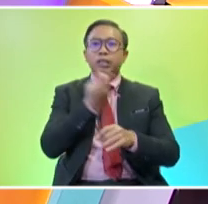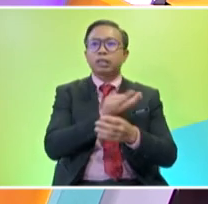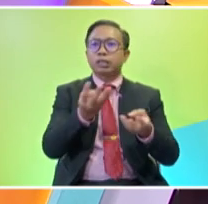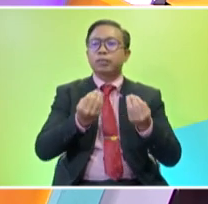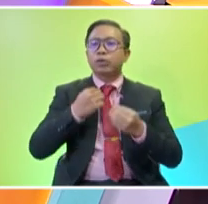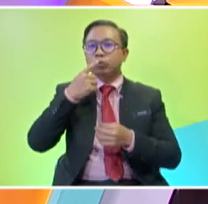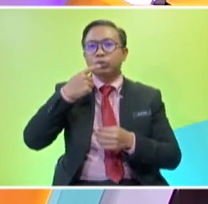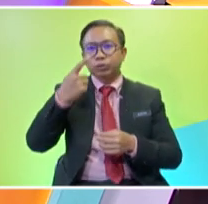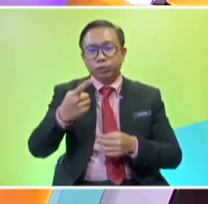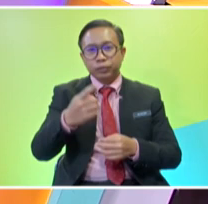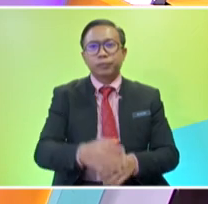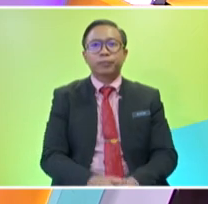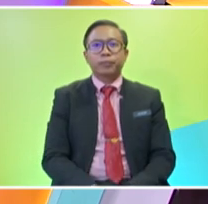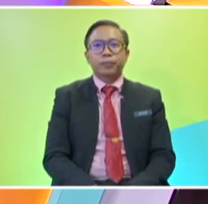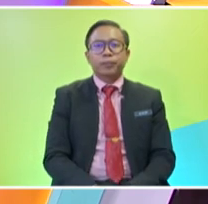nih